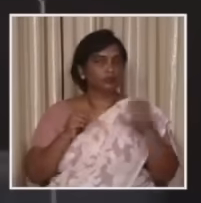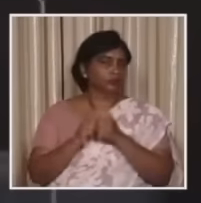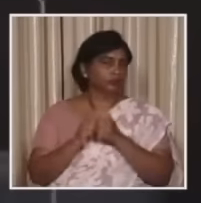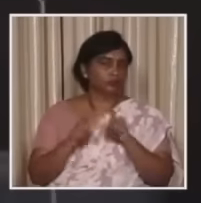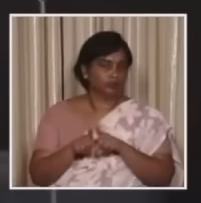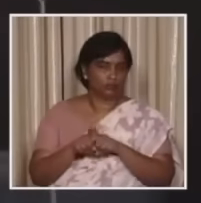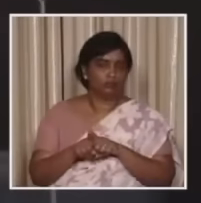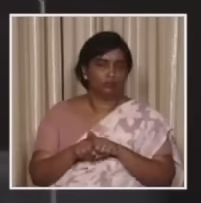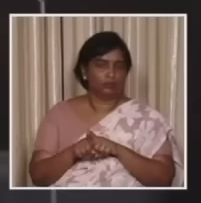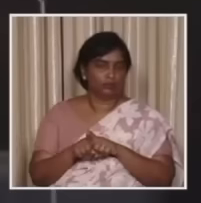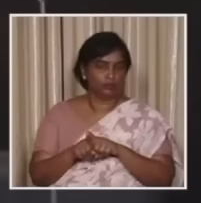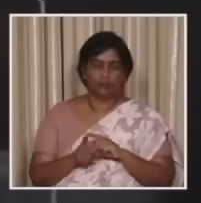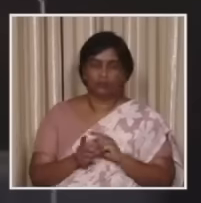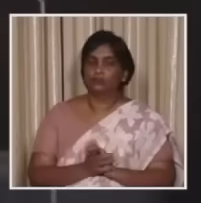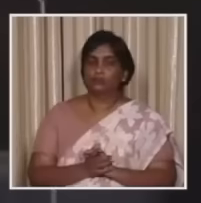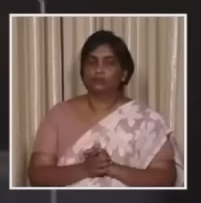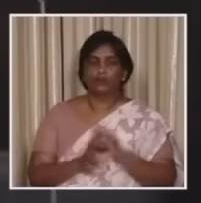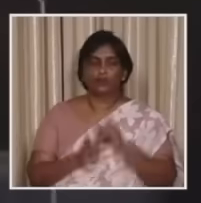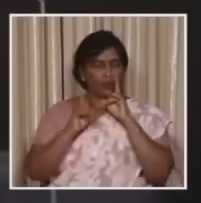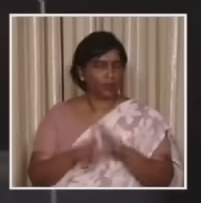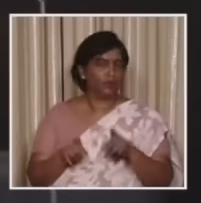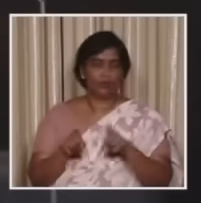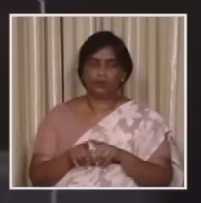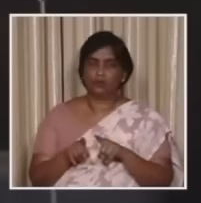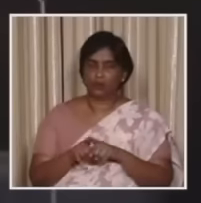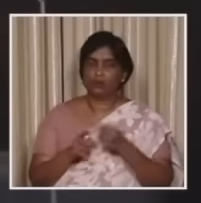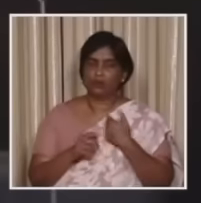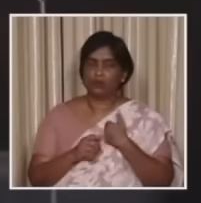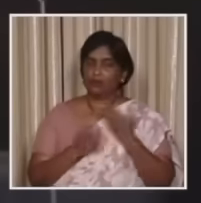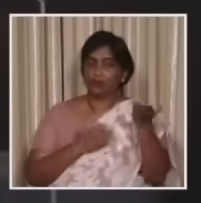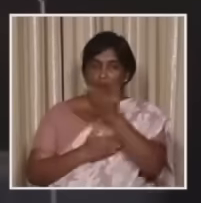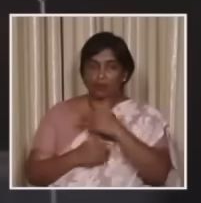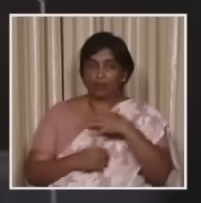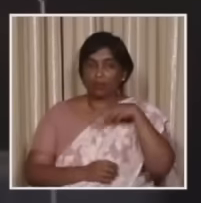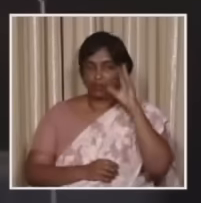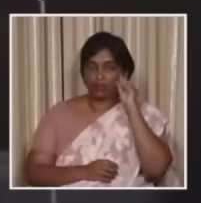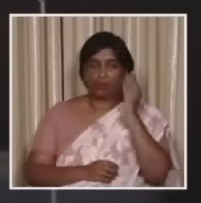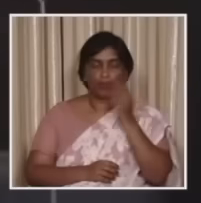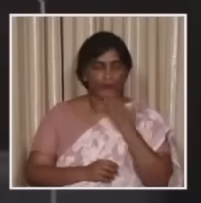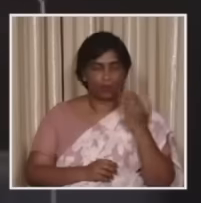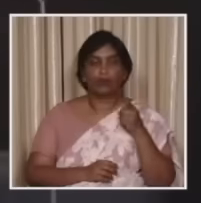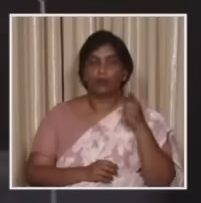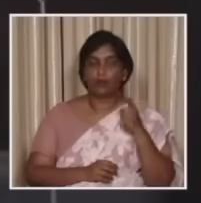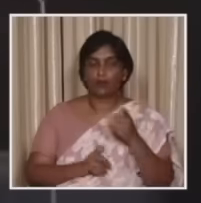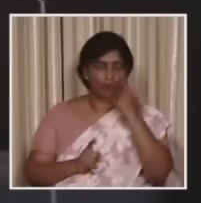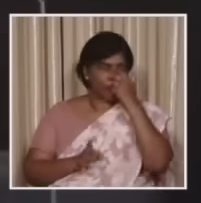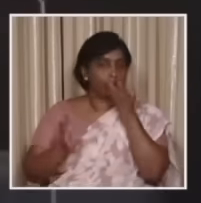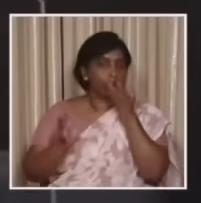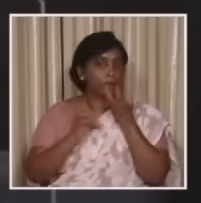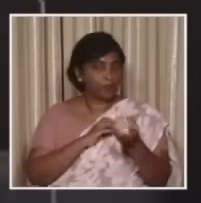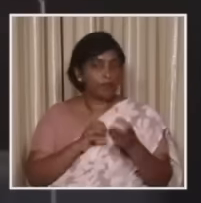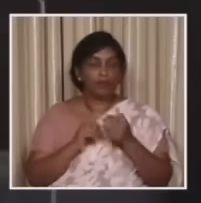ආකාරය හැසිරුණ ආකාරය මේ ආකාරය අනුව අපට තමුන්නාසලා තේරුම් ගන්න පුළුවන් මේ පාස්කු